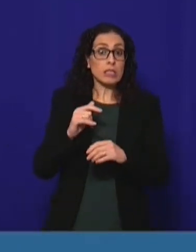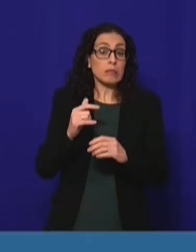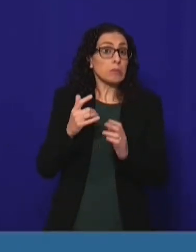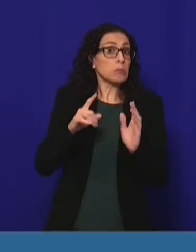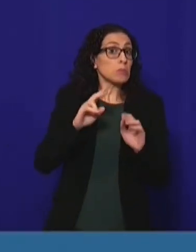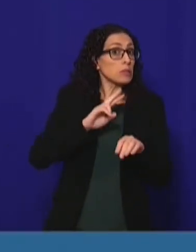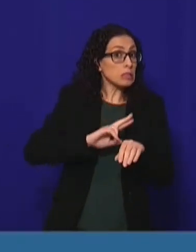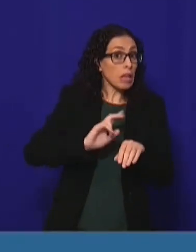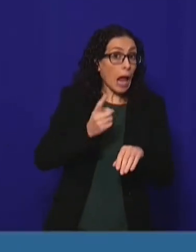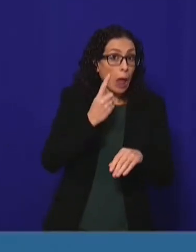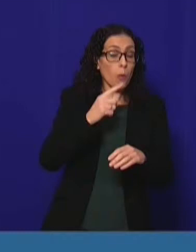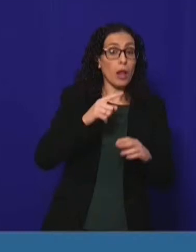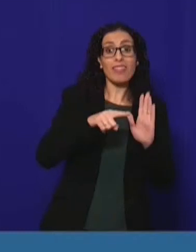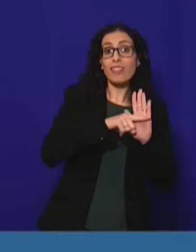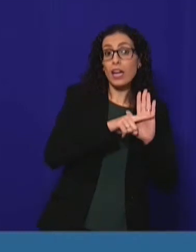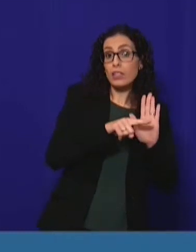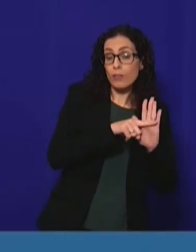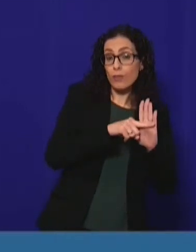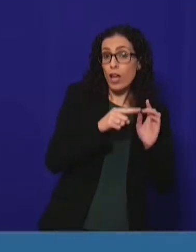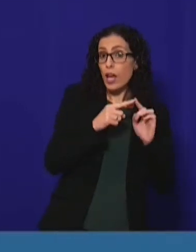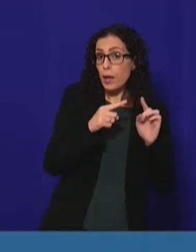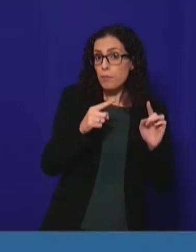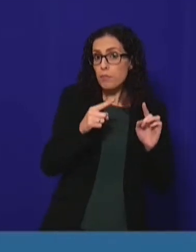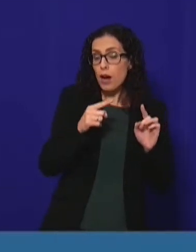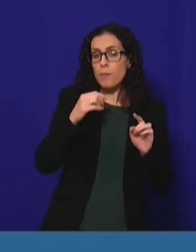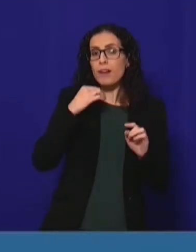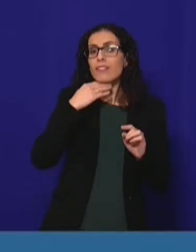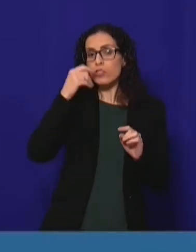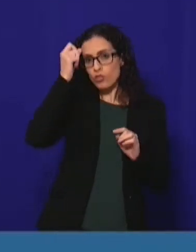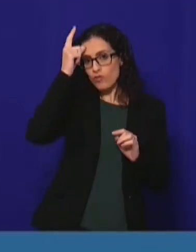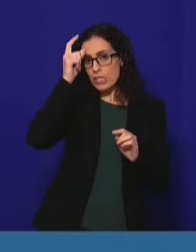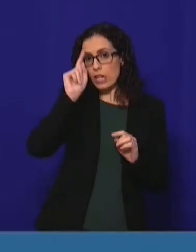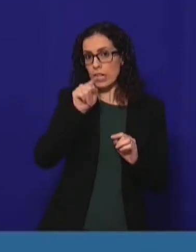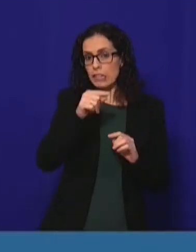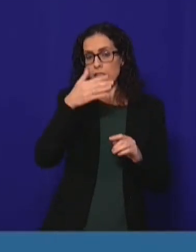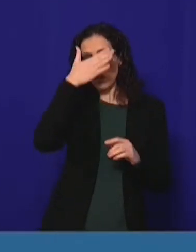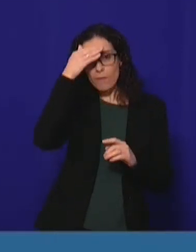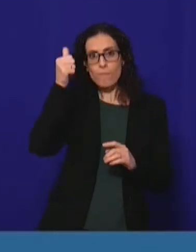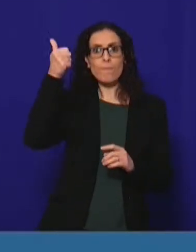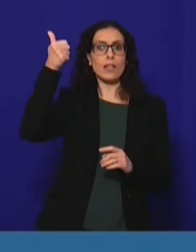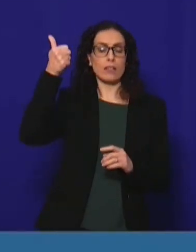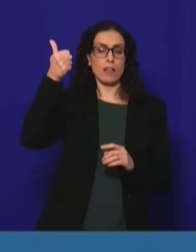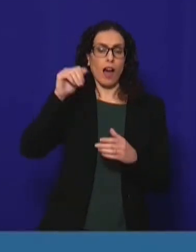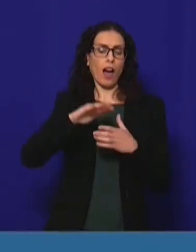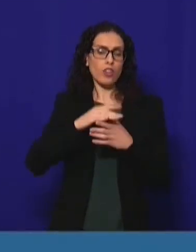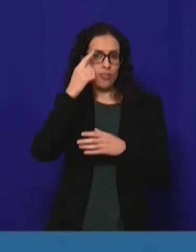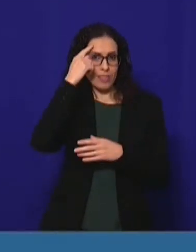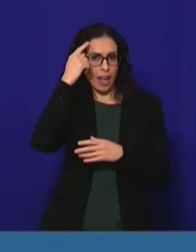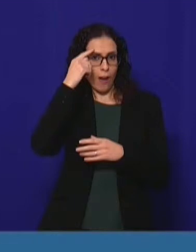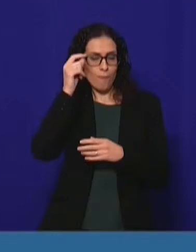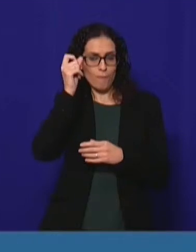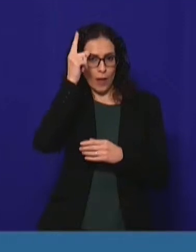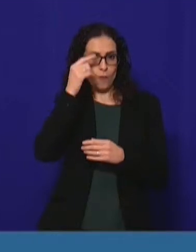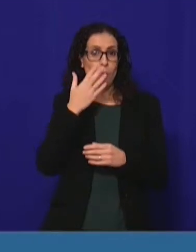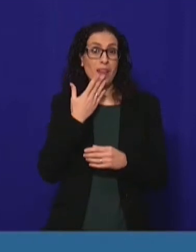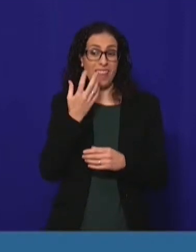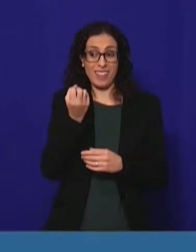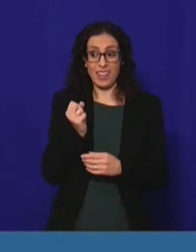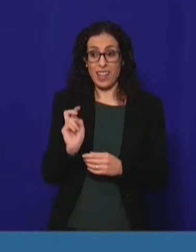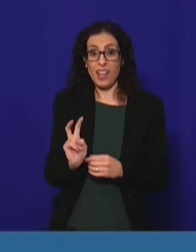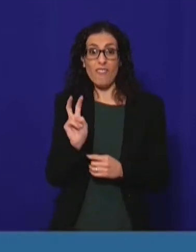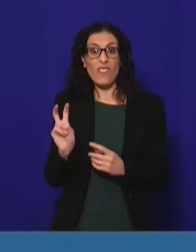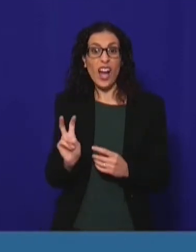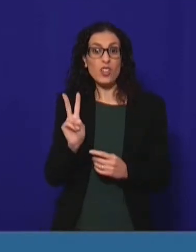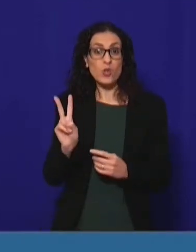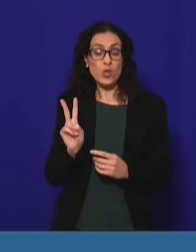negattiv. Però dak ma jfissirx li inti issa fiqt minn kollox għaliex aħna nafu l-infectiousness ta' dan il-mikrobu iddum